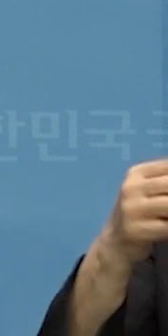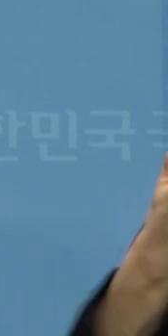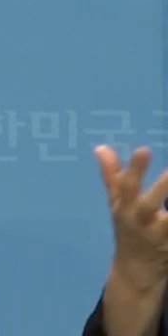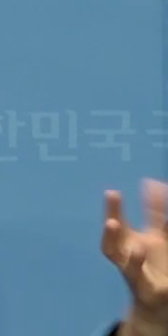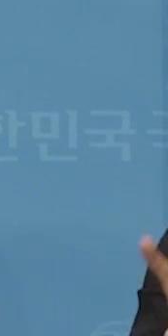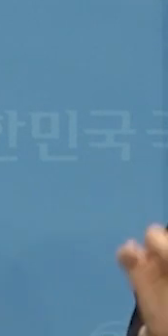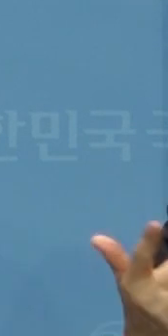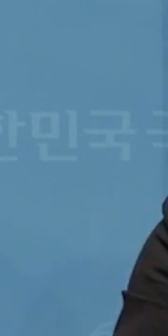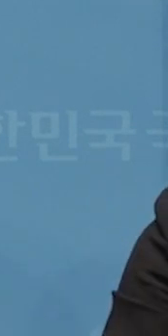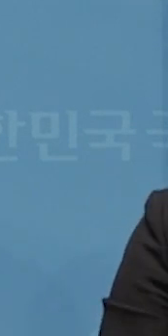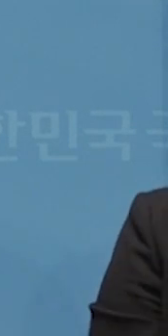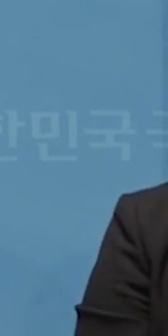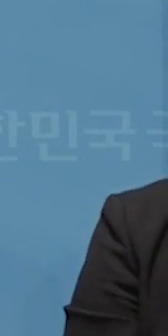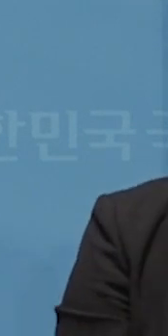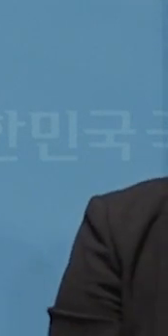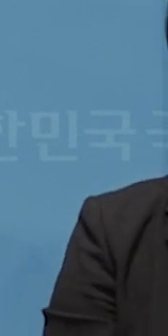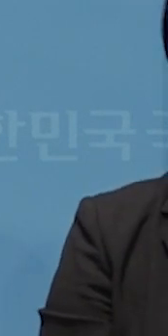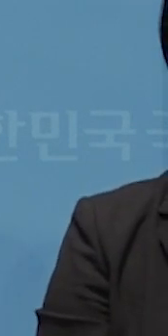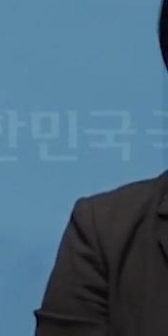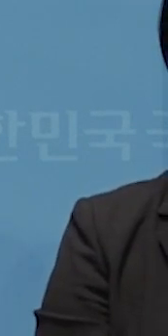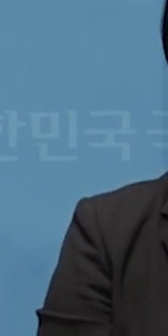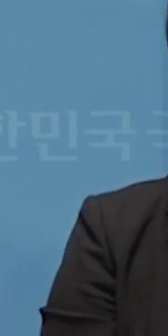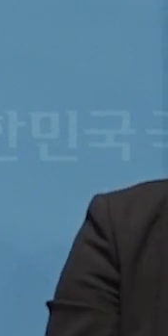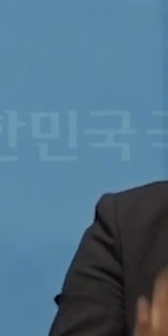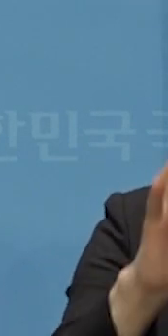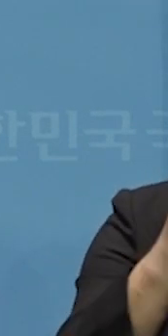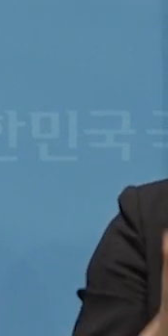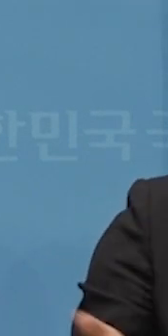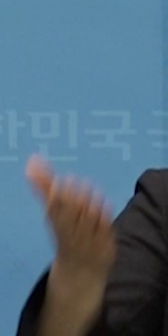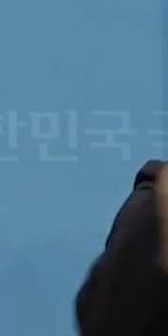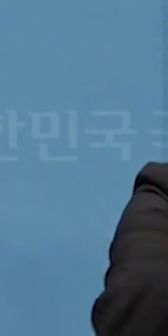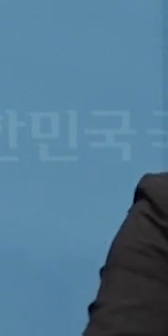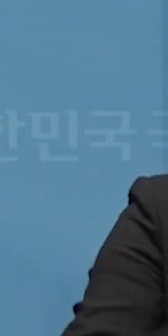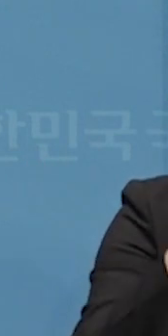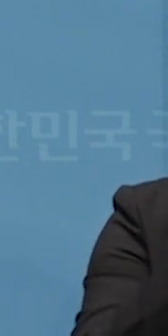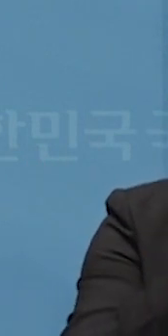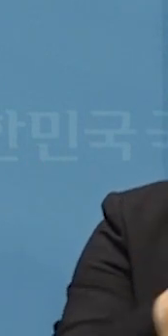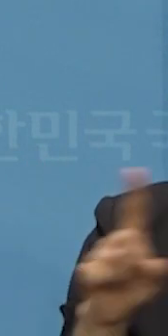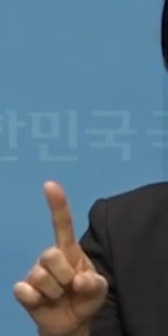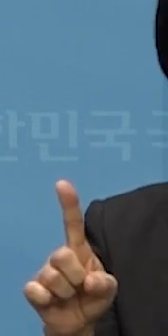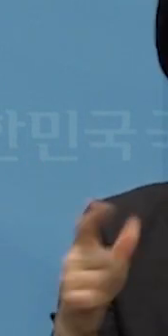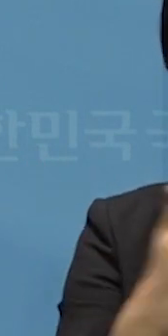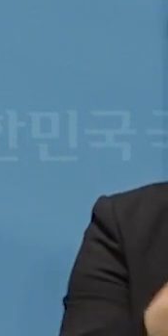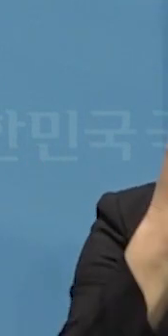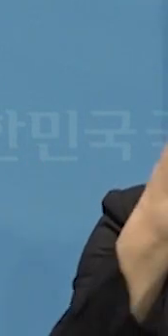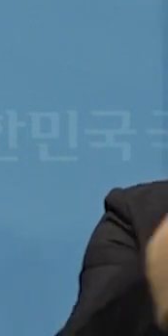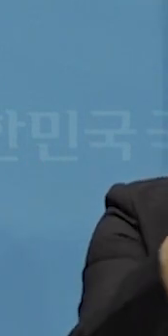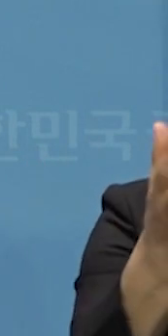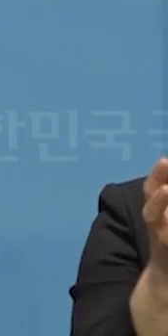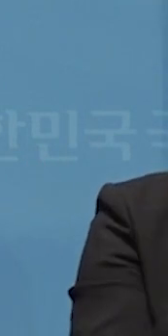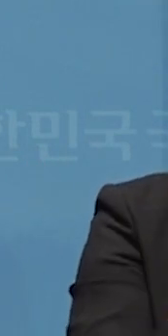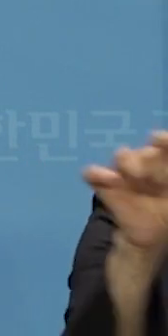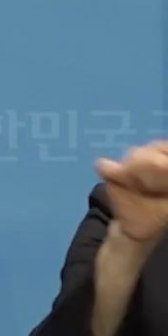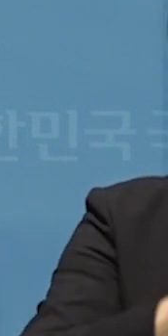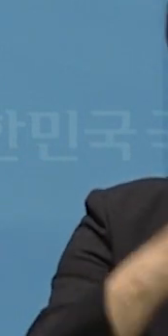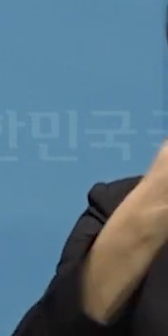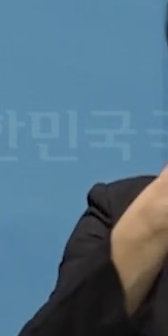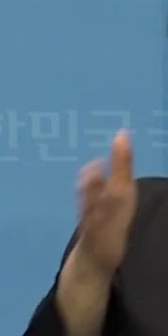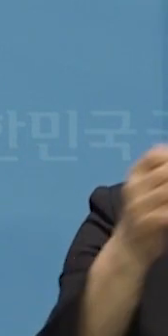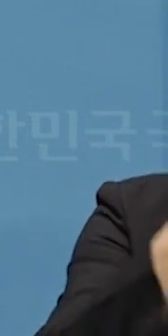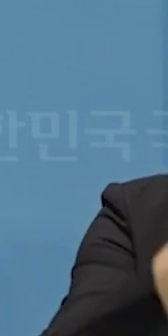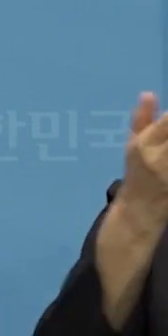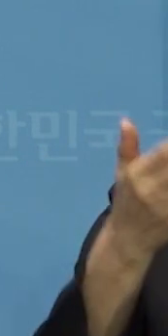아닐 것입니다이 자리를 빌려 국민 여러분께 간청합니다 개혁 당이라는 정치적 공간을